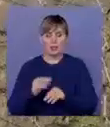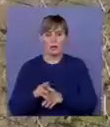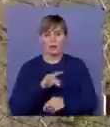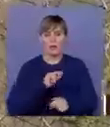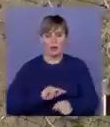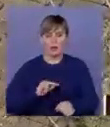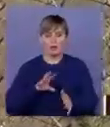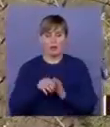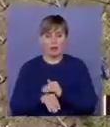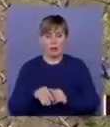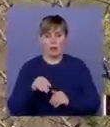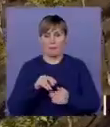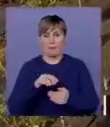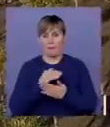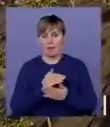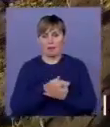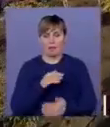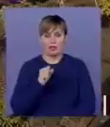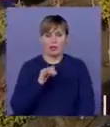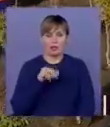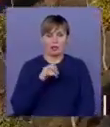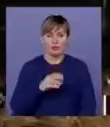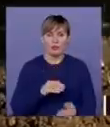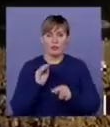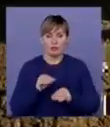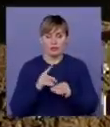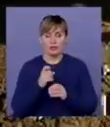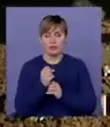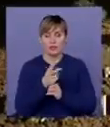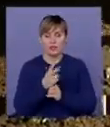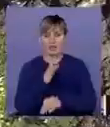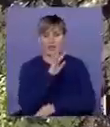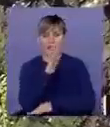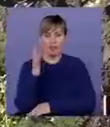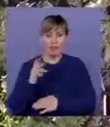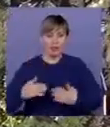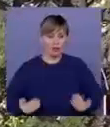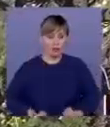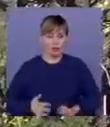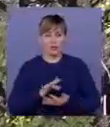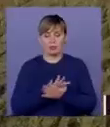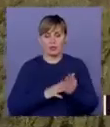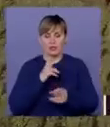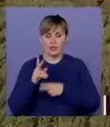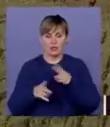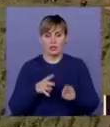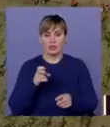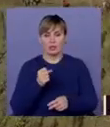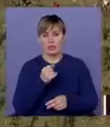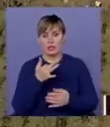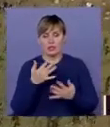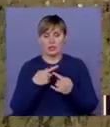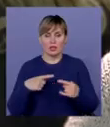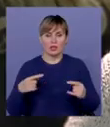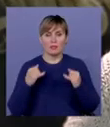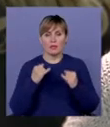В рамках проекта «Жасыл Алматы» в районе уже посадили свыше 112 тысяч саженцев. Однако жители продолжают жаловаться на количество аварийных